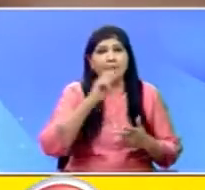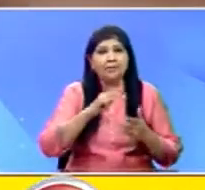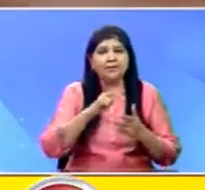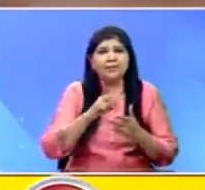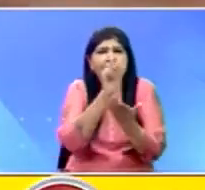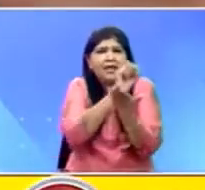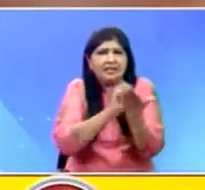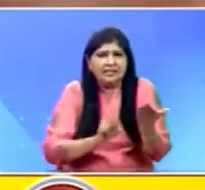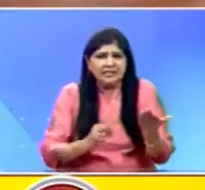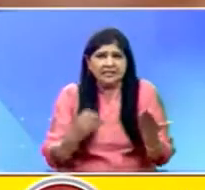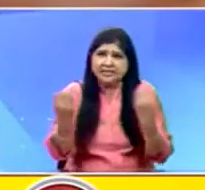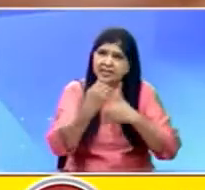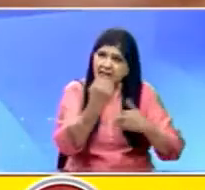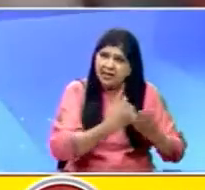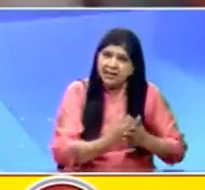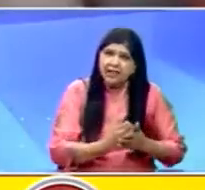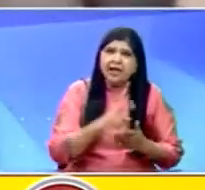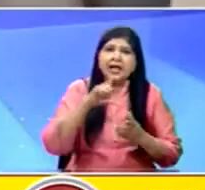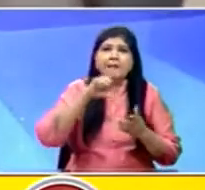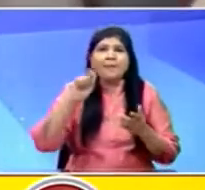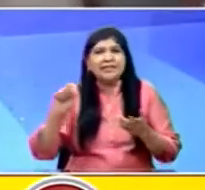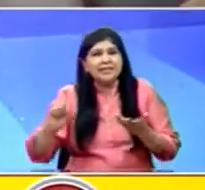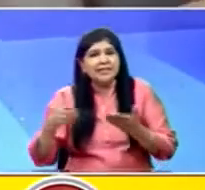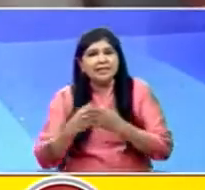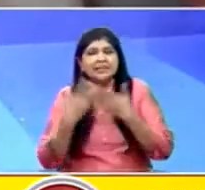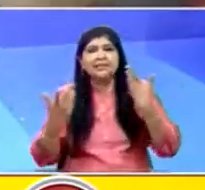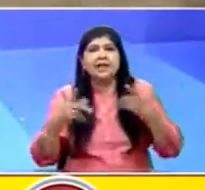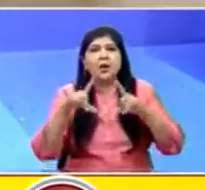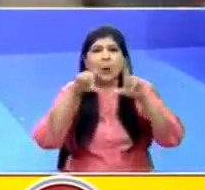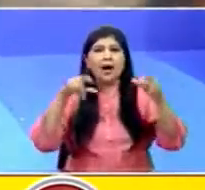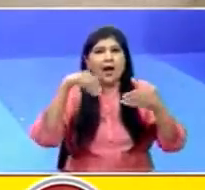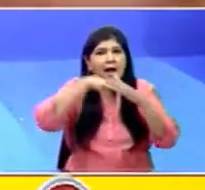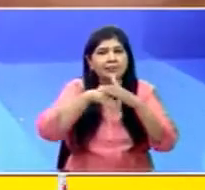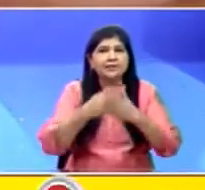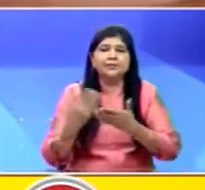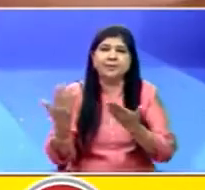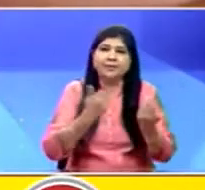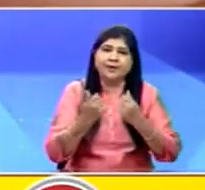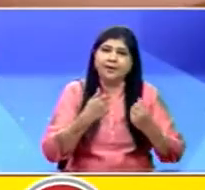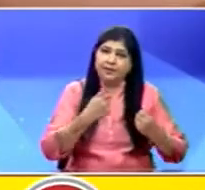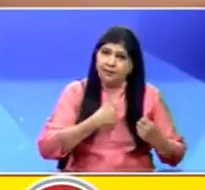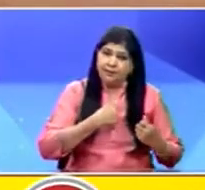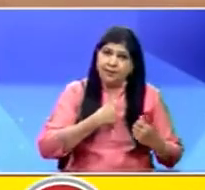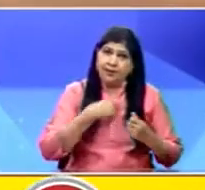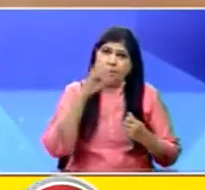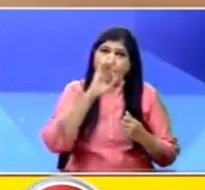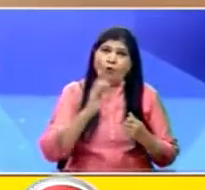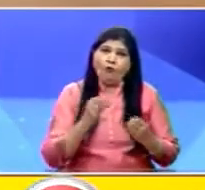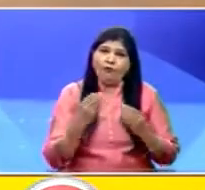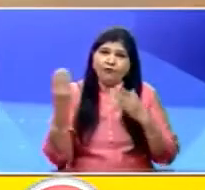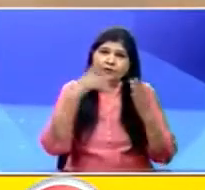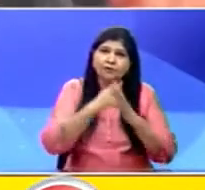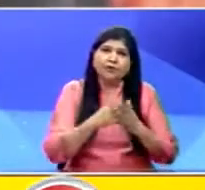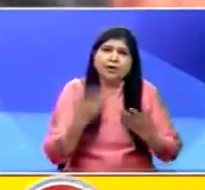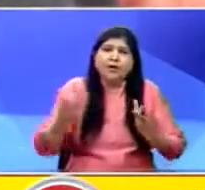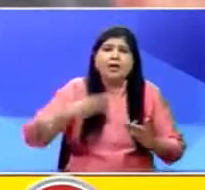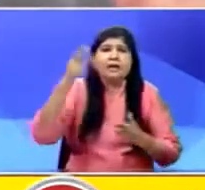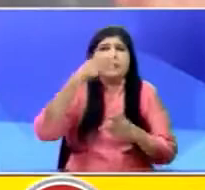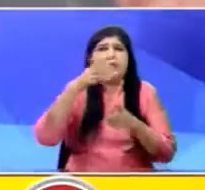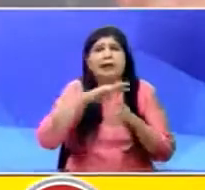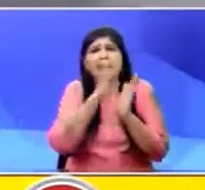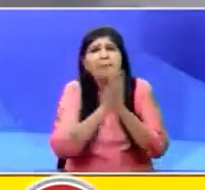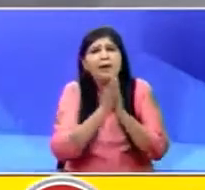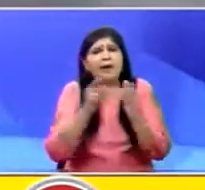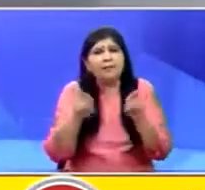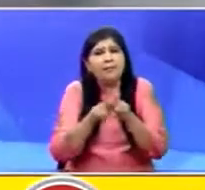पत्रों, संदेशों और कार्ड्स ने मेरे कार्यालय को तिरंगामय कर दिया